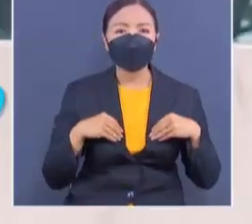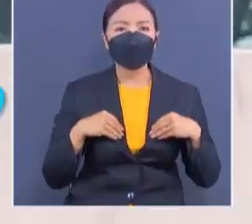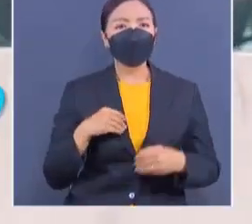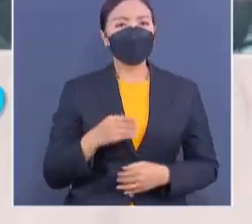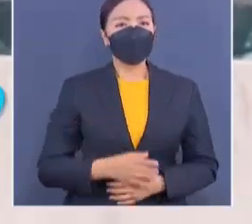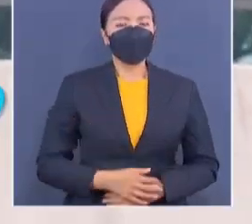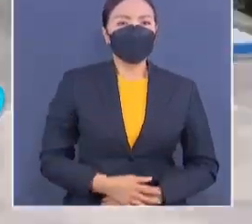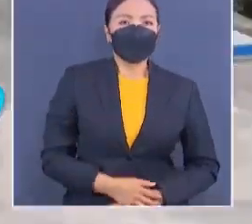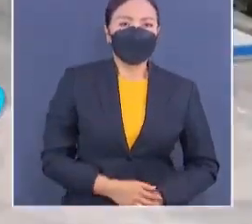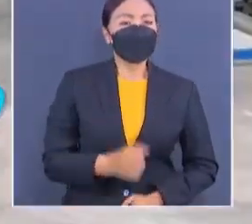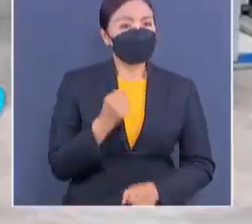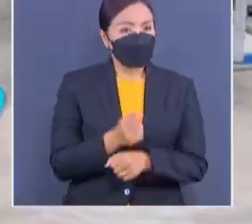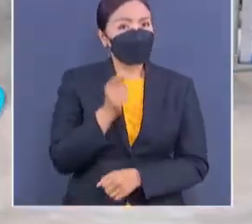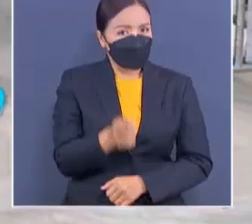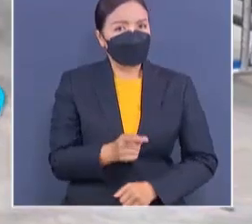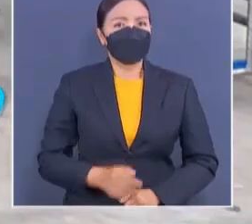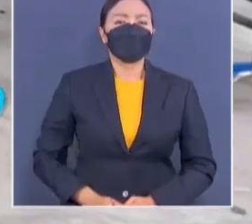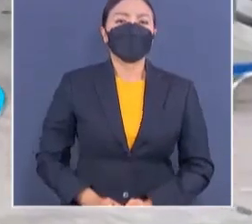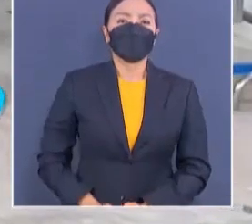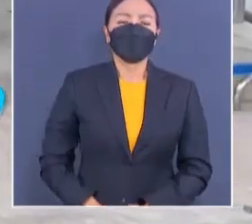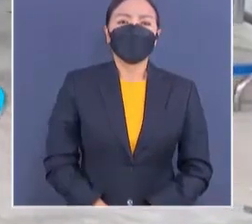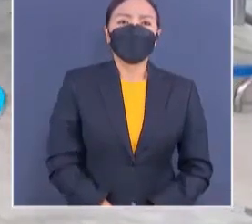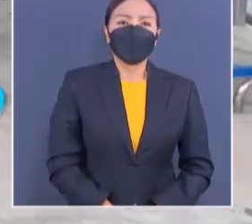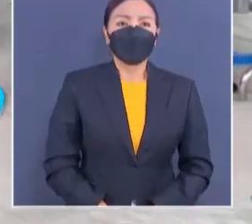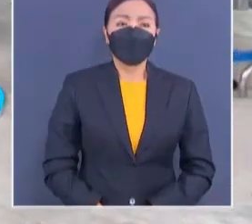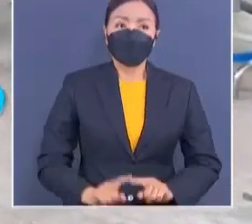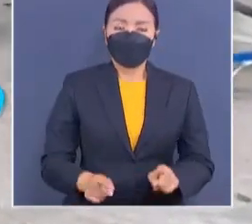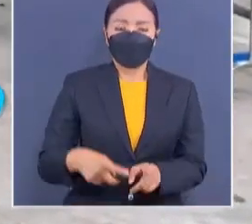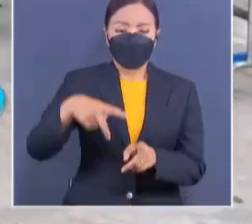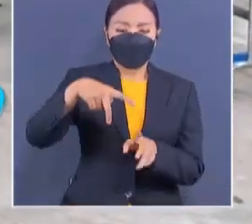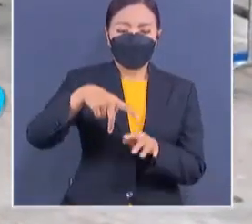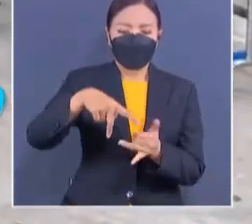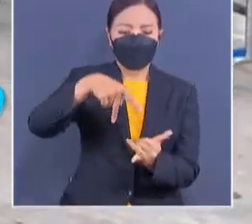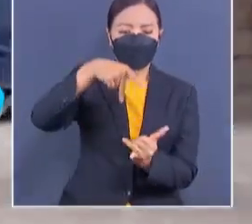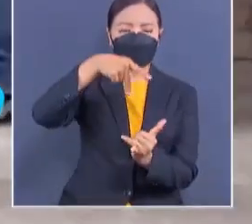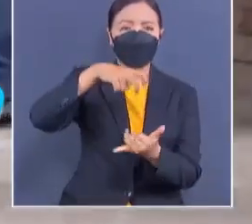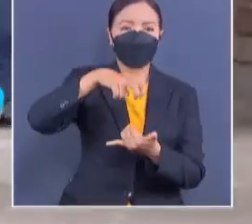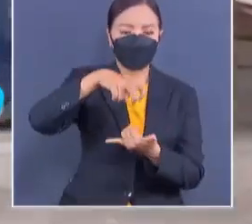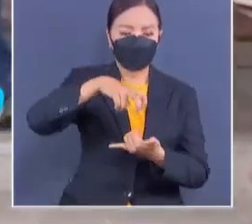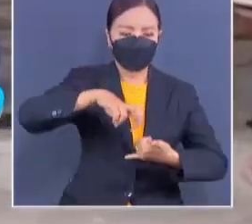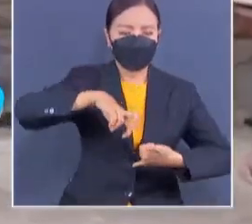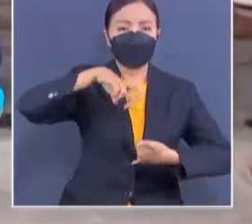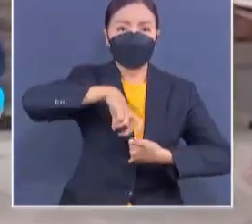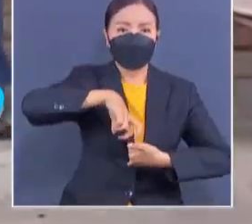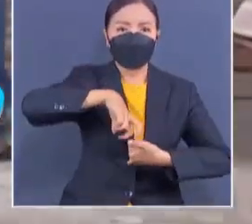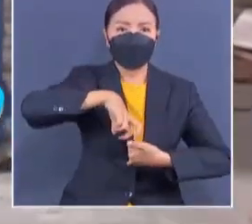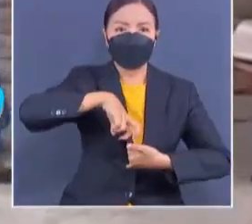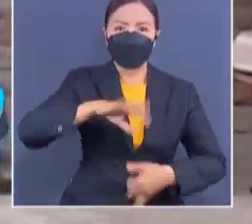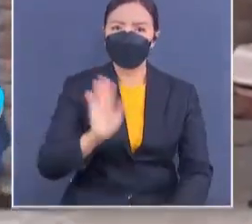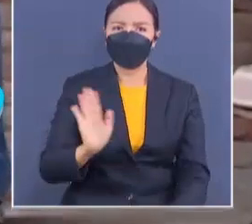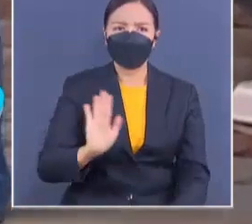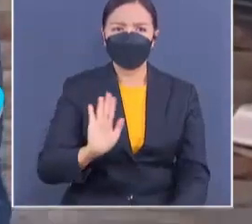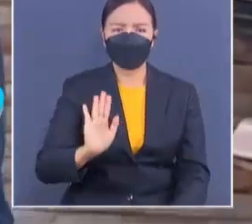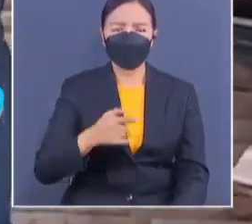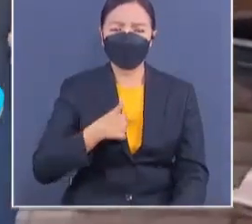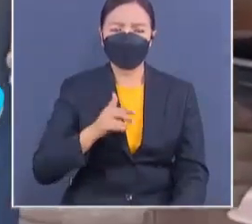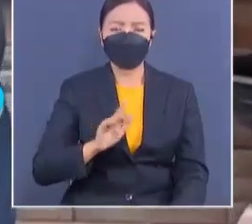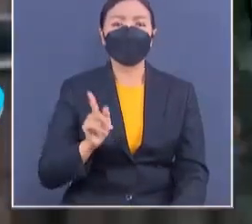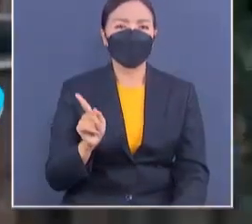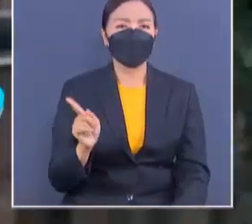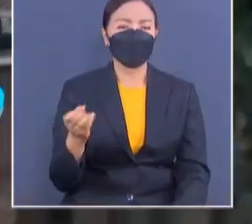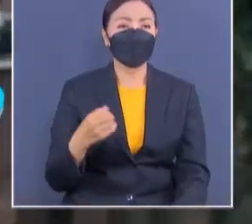ว่ากระทำจริงแต่ไม่ได้นั่งคล่อมตามที่ผู้เสียหายเนี่ยให้ข่าวไปแต่ว่ากรณี